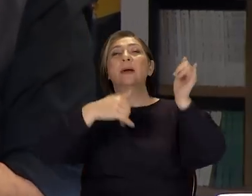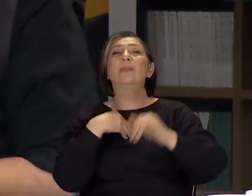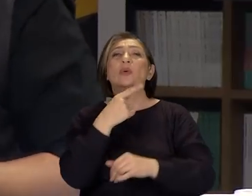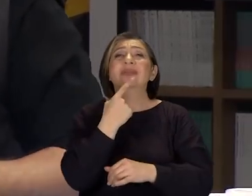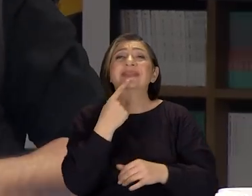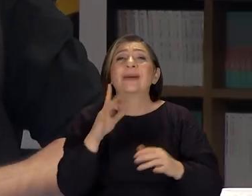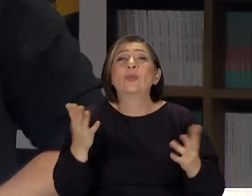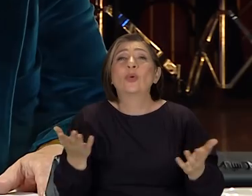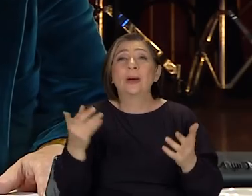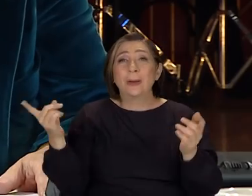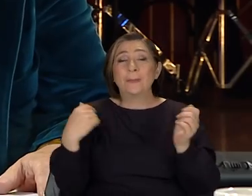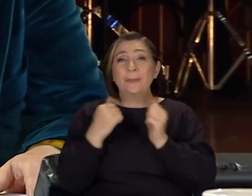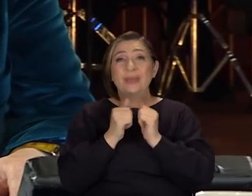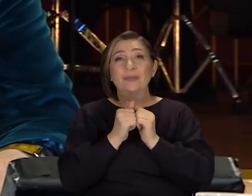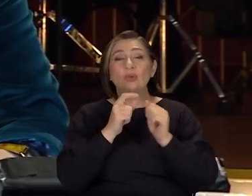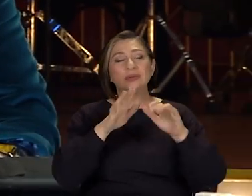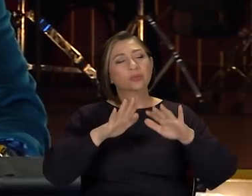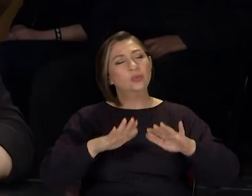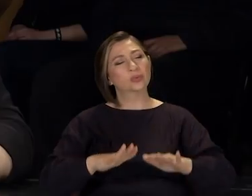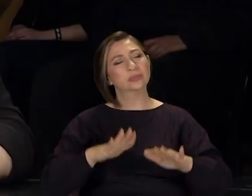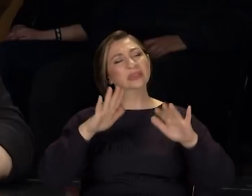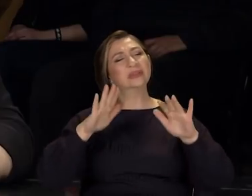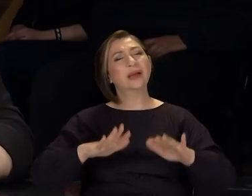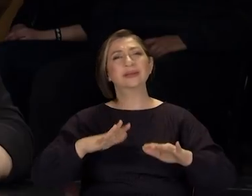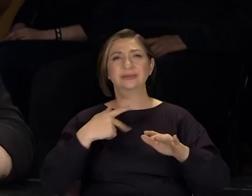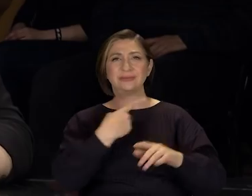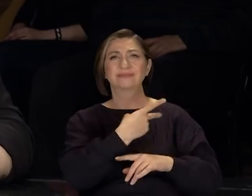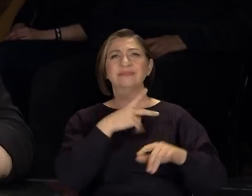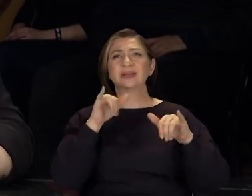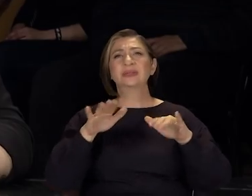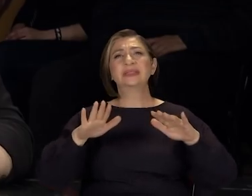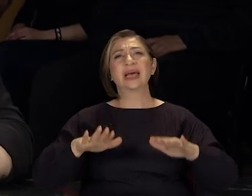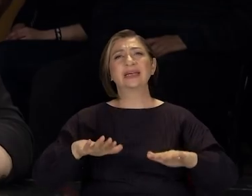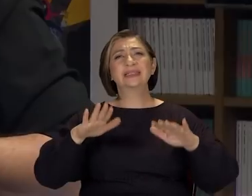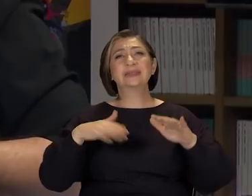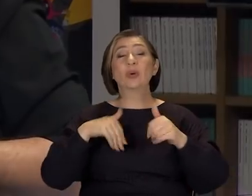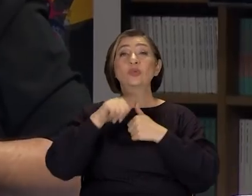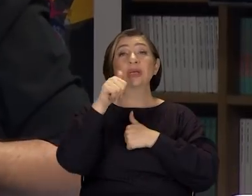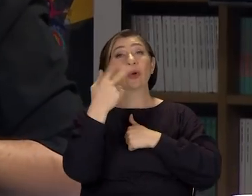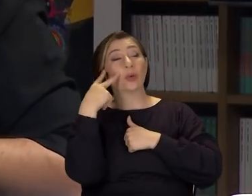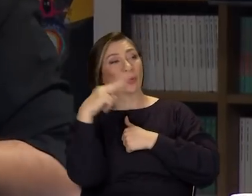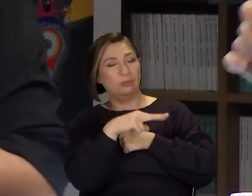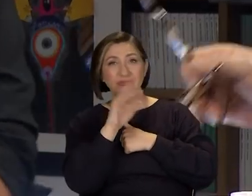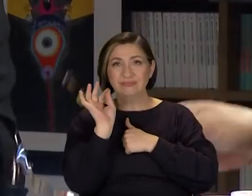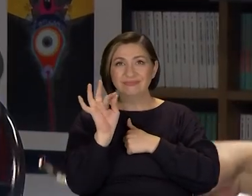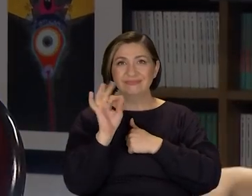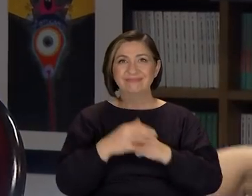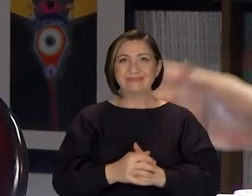şey efendim canım. Beraber yani, o da durgundur. Durgundur yani ha? Şey neydi de çok. Ama uzakta öyle görünüyorum değil mi?